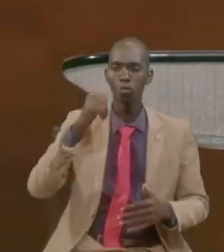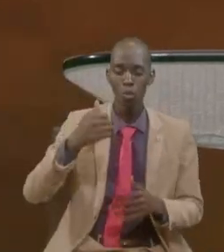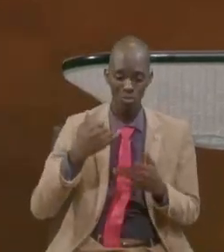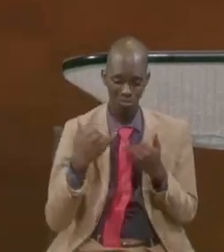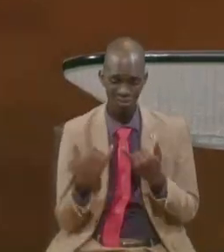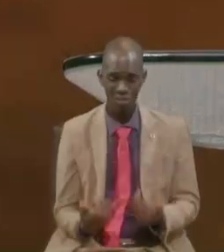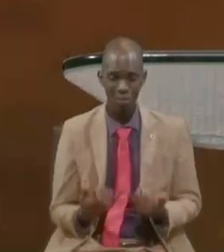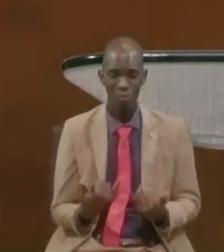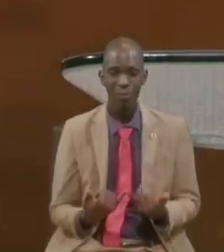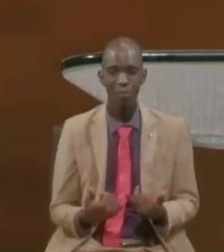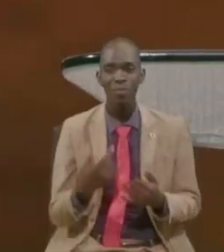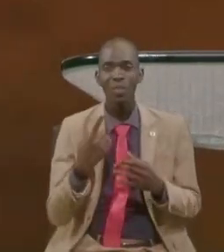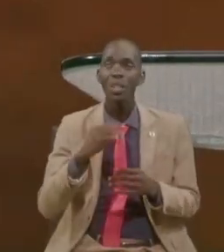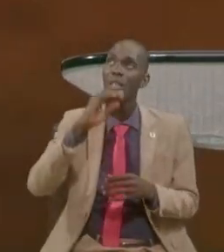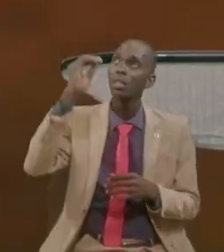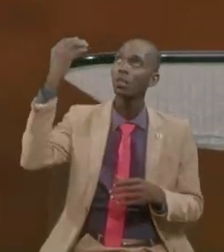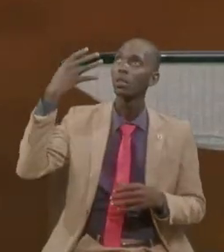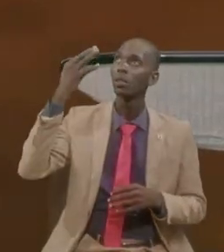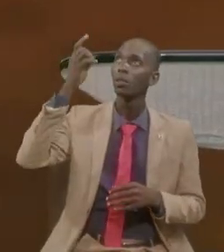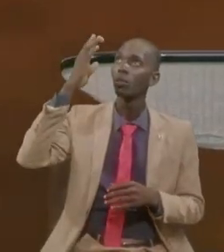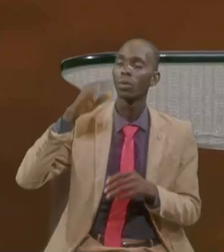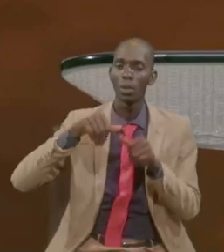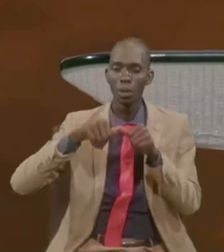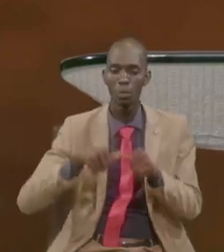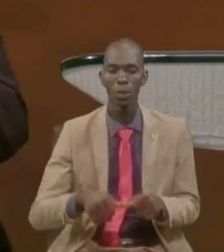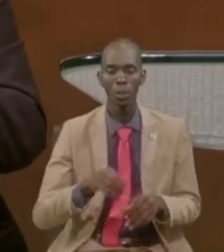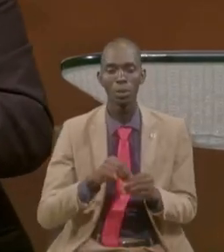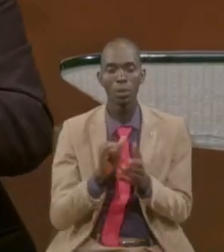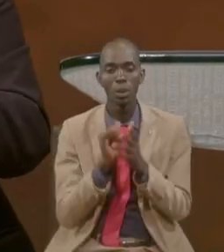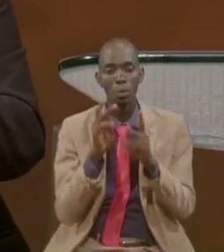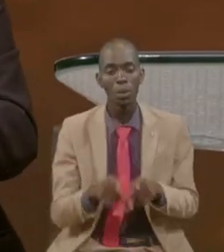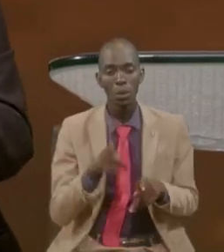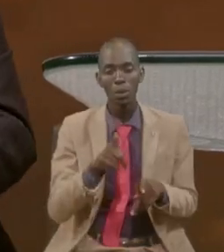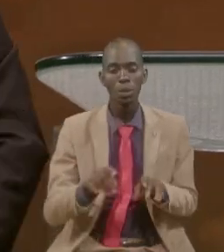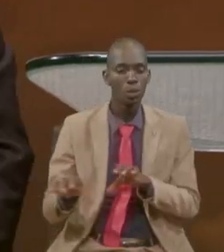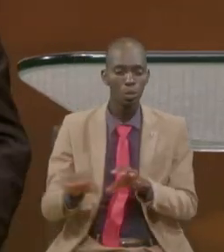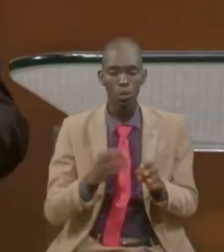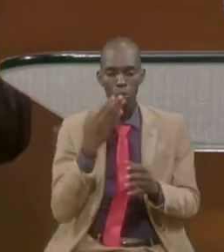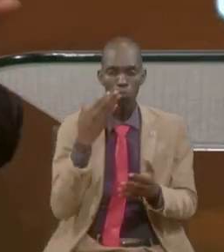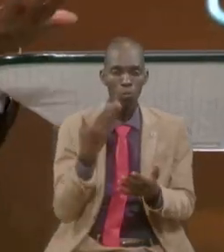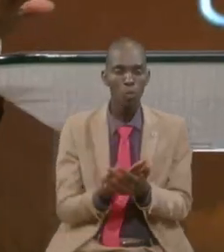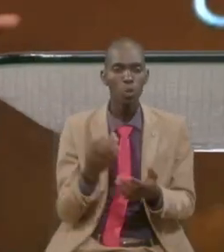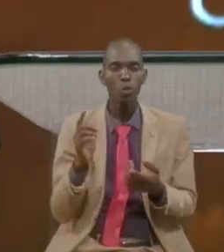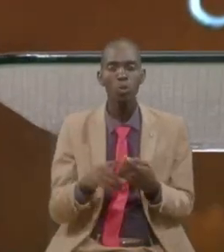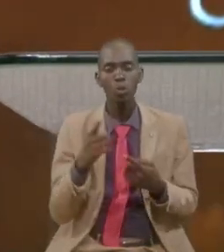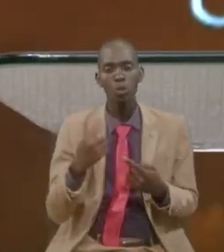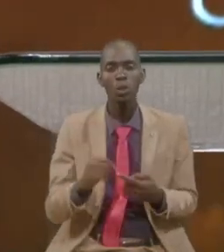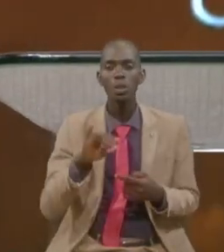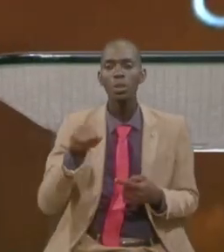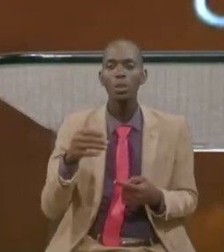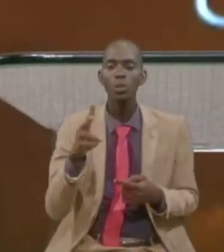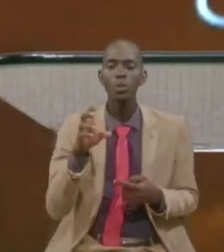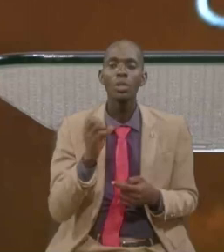bien. Aujourd'hui, présentement, la grâce de Dieu demeure en lui et il fait le bien pour le